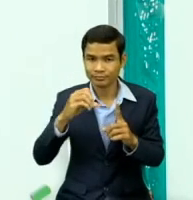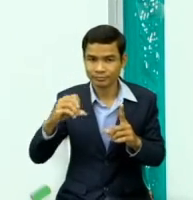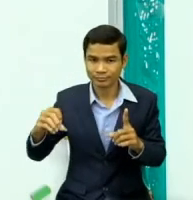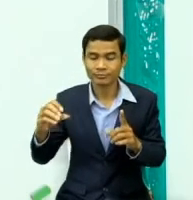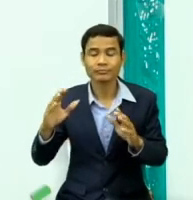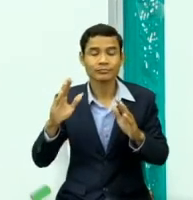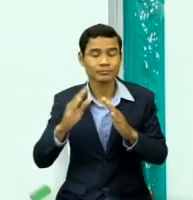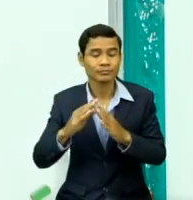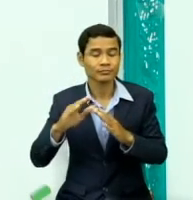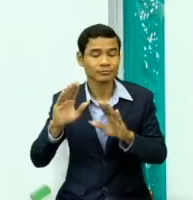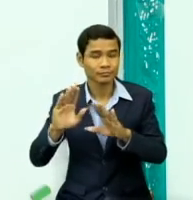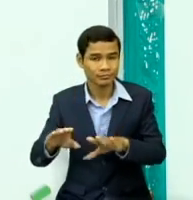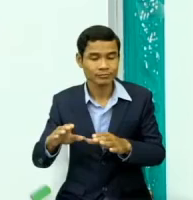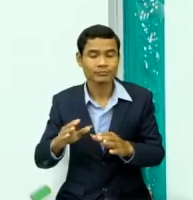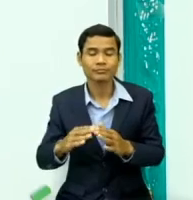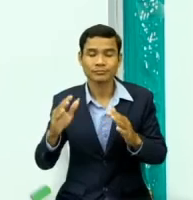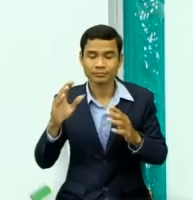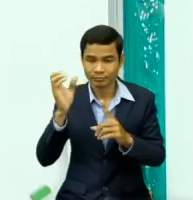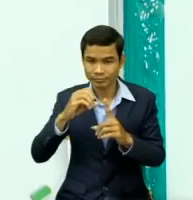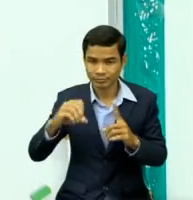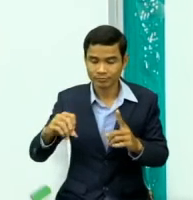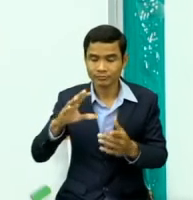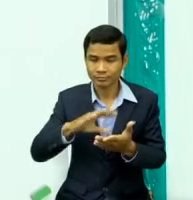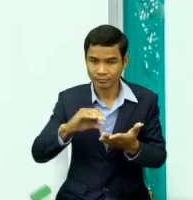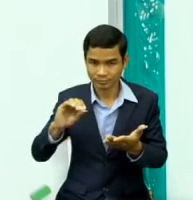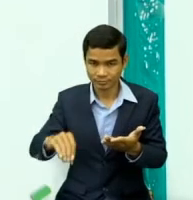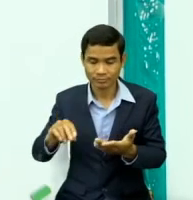lòng nơi te tặng ở khnía này con